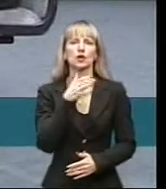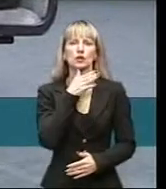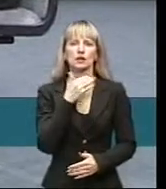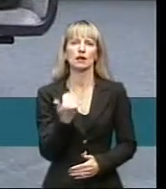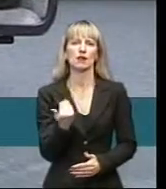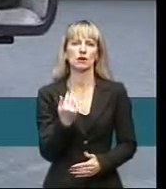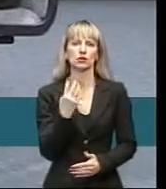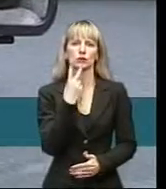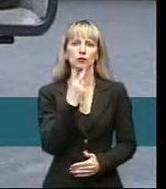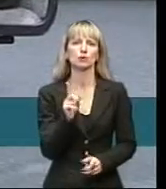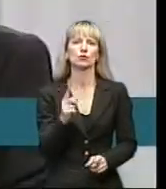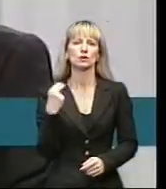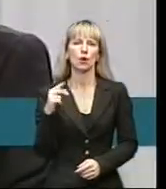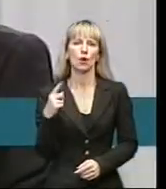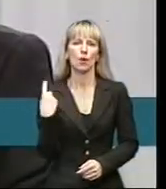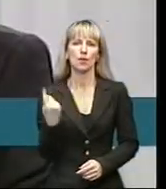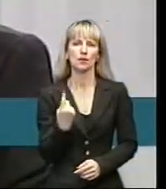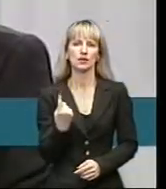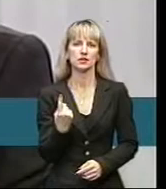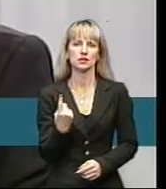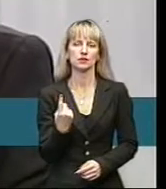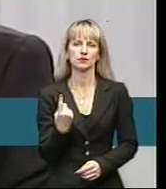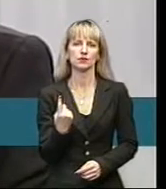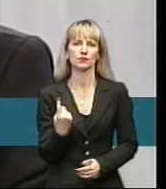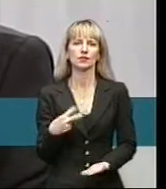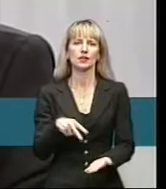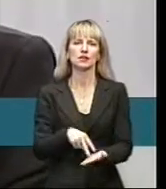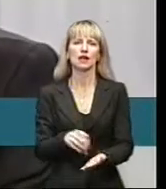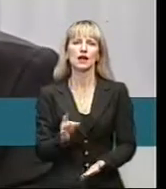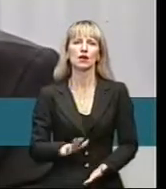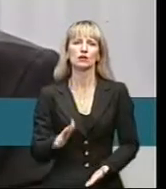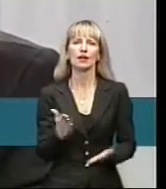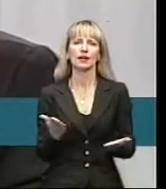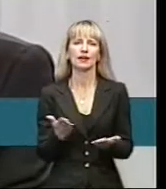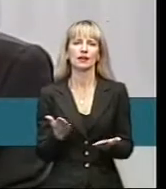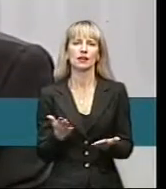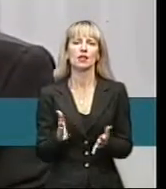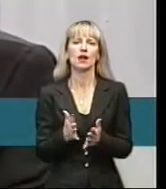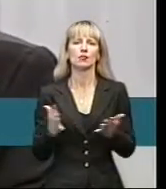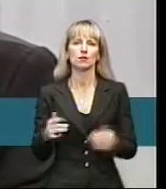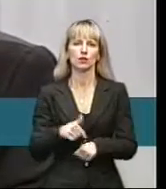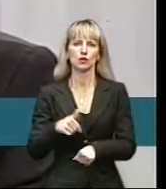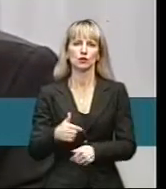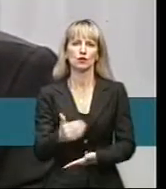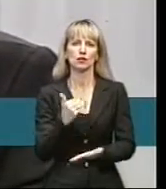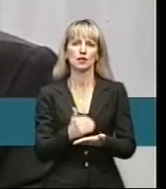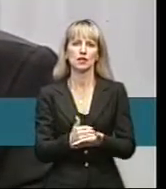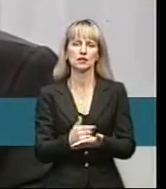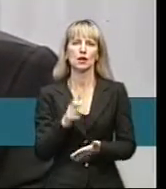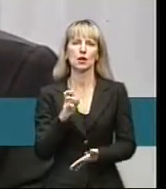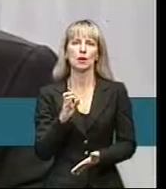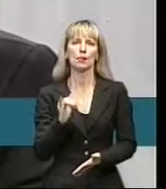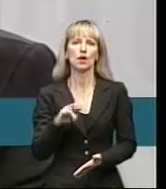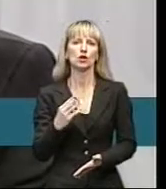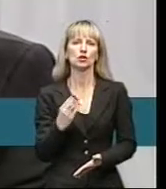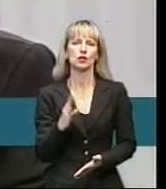ваш погляд, чому Запорізька область стала регіоном, який найбільше відчув наслідки більшовицької політики